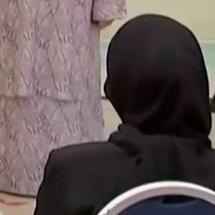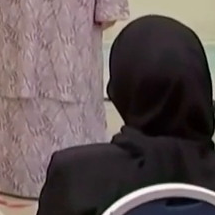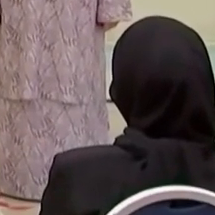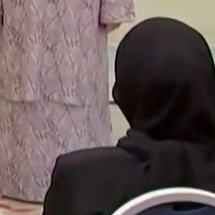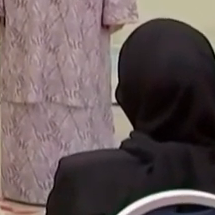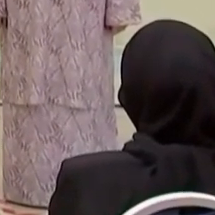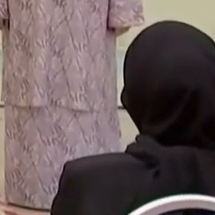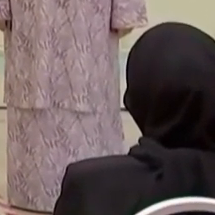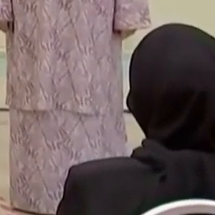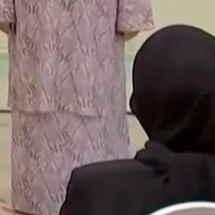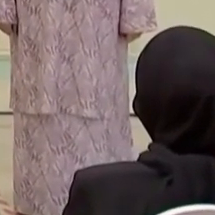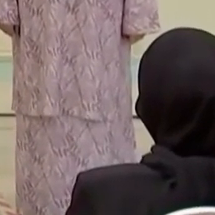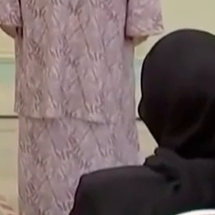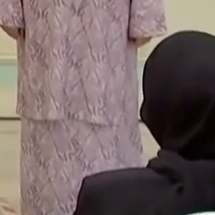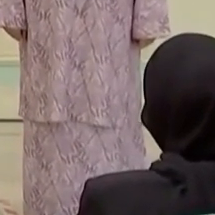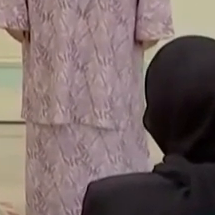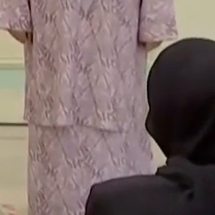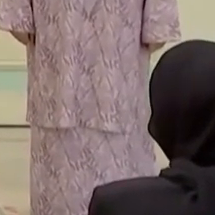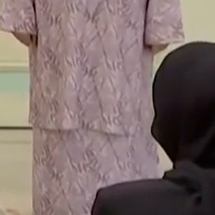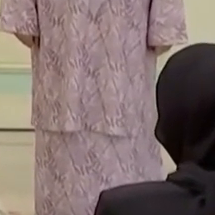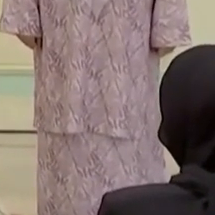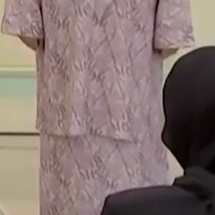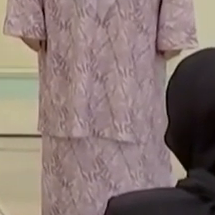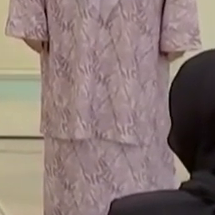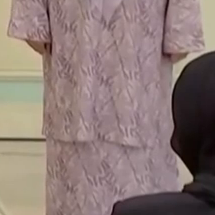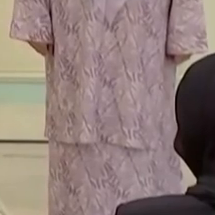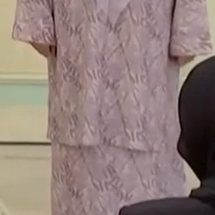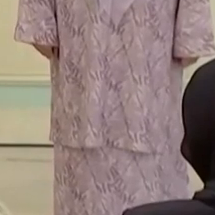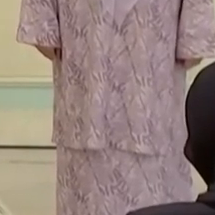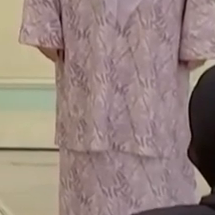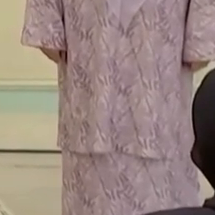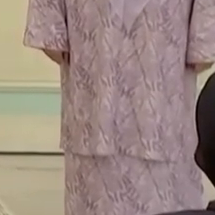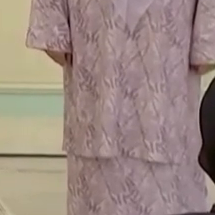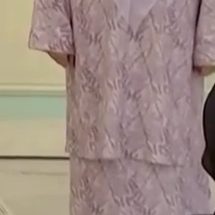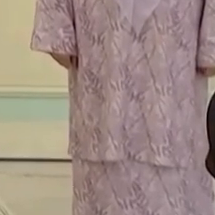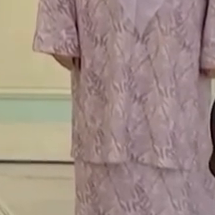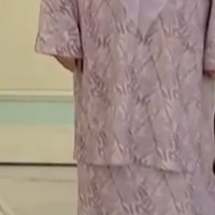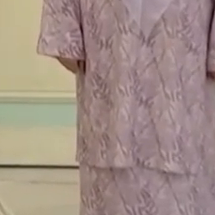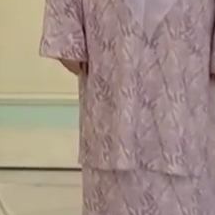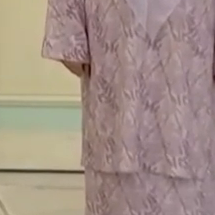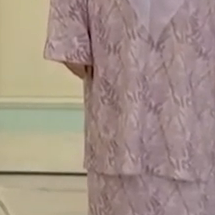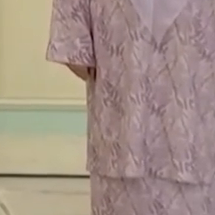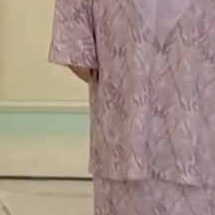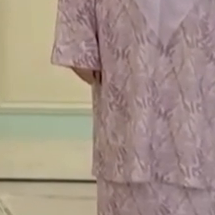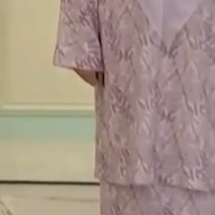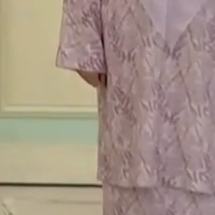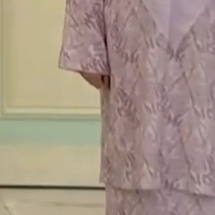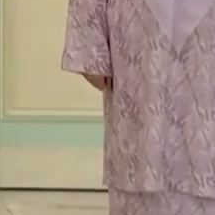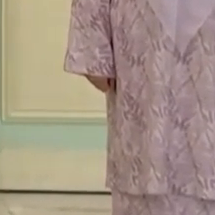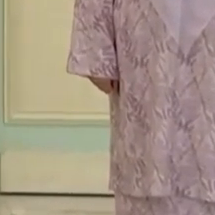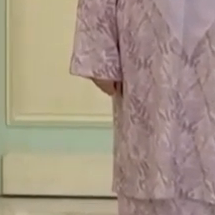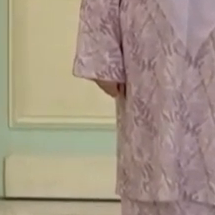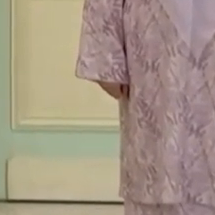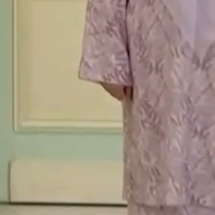mereka terus berjalan walaupun dalam keadaan sukar semasa pelaksanaan Perintah